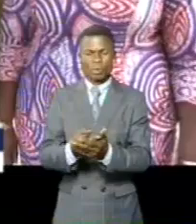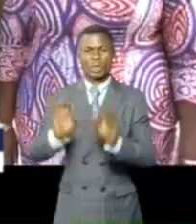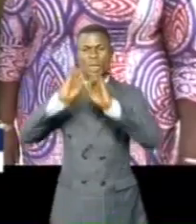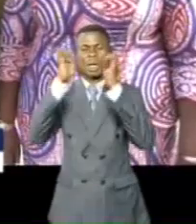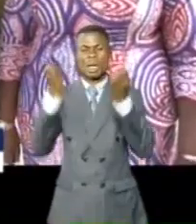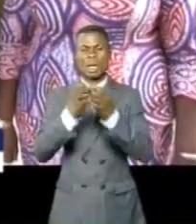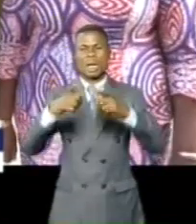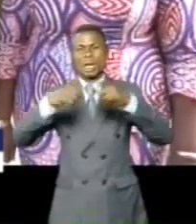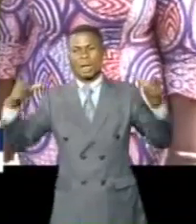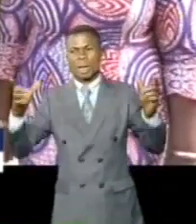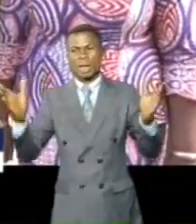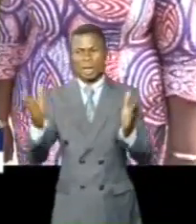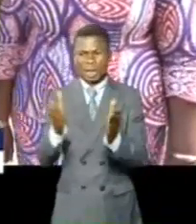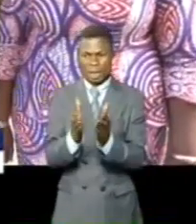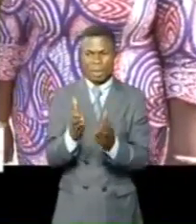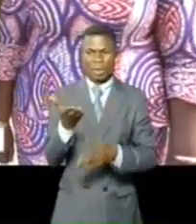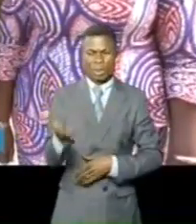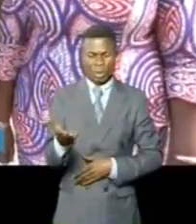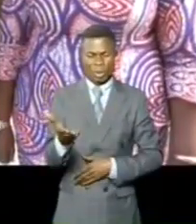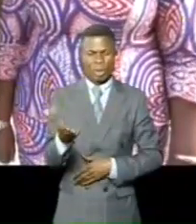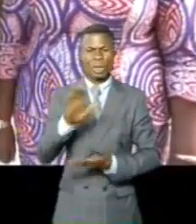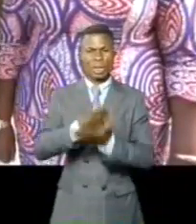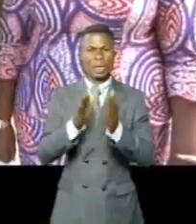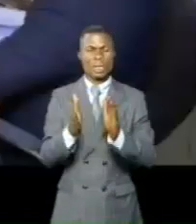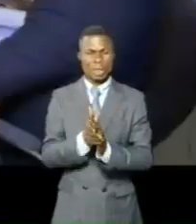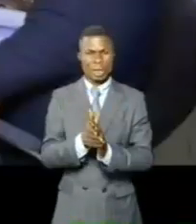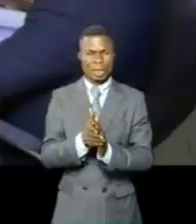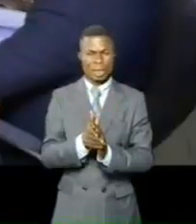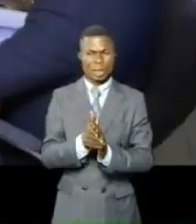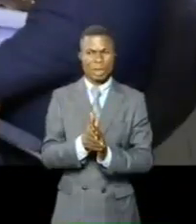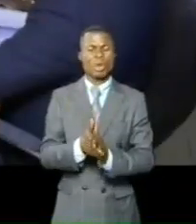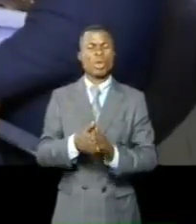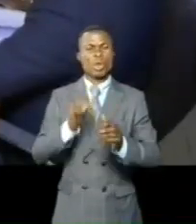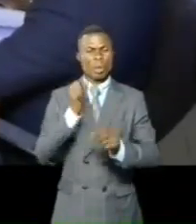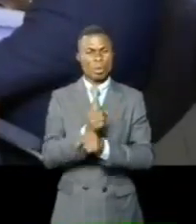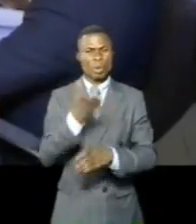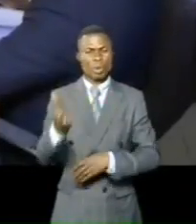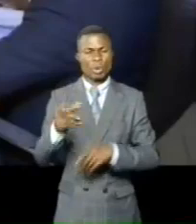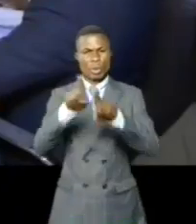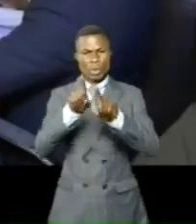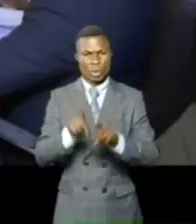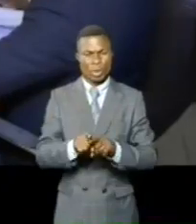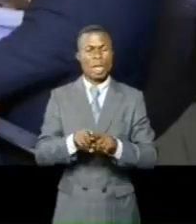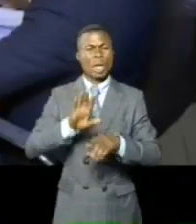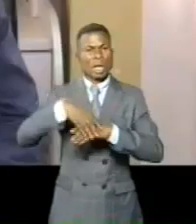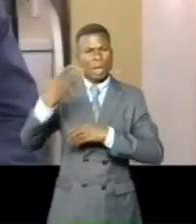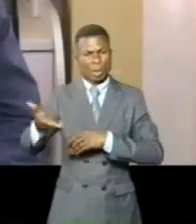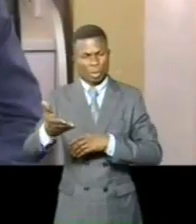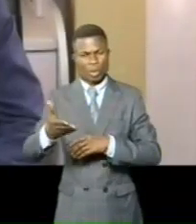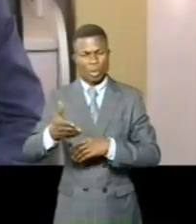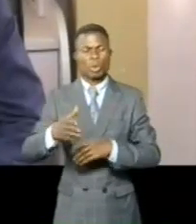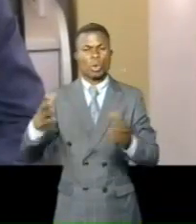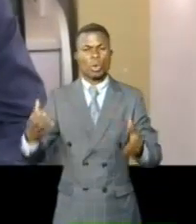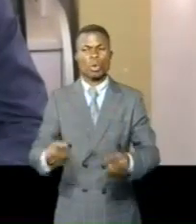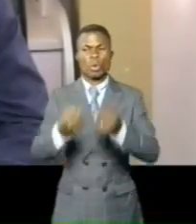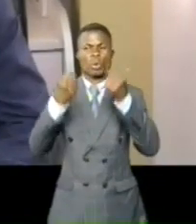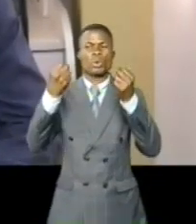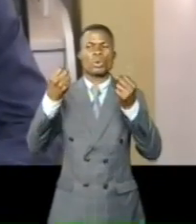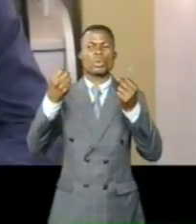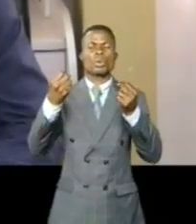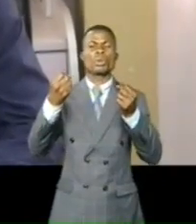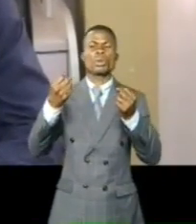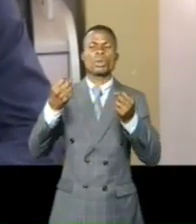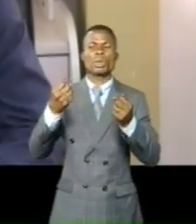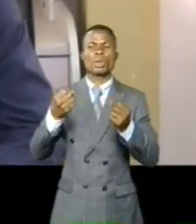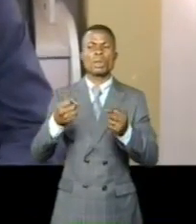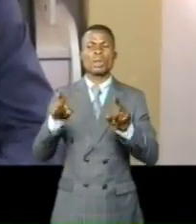entreprises et même de l'artisanat soit vraiment amplifié et que finalement on débouche à ce